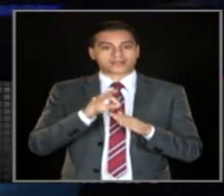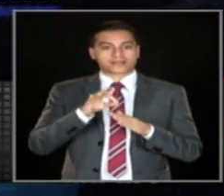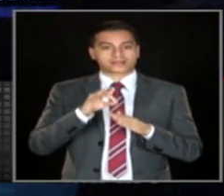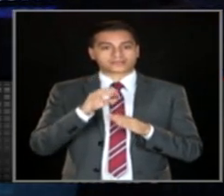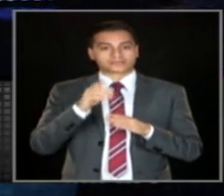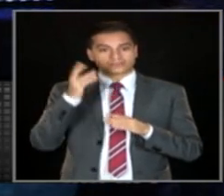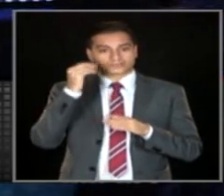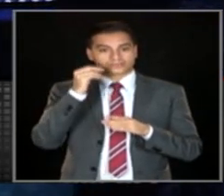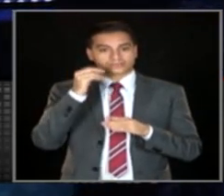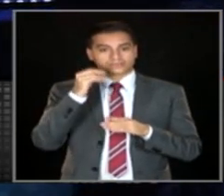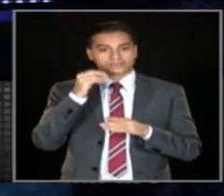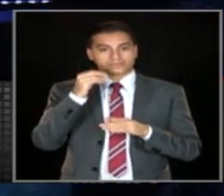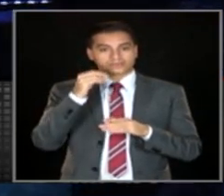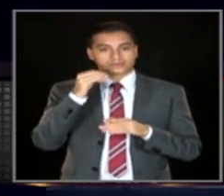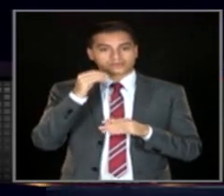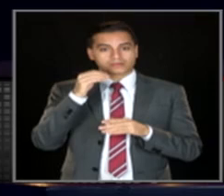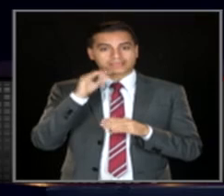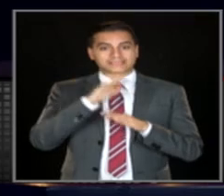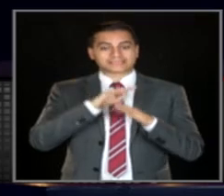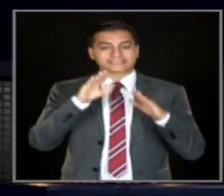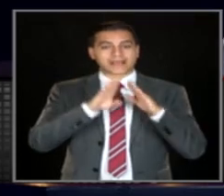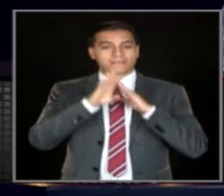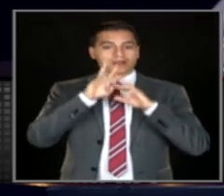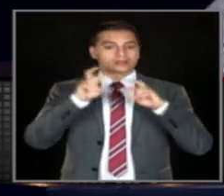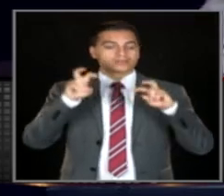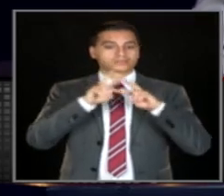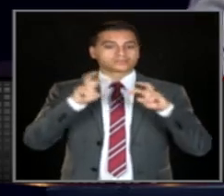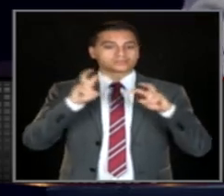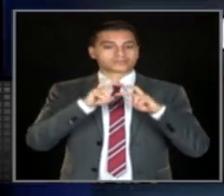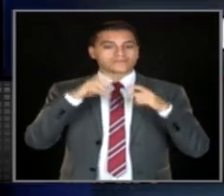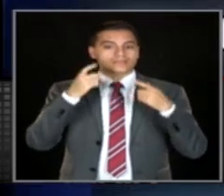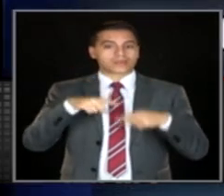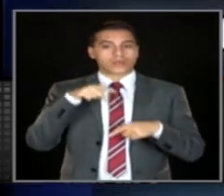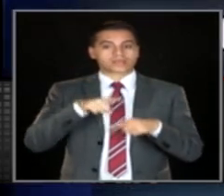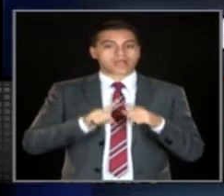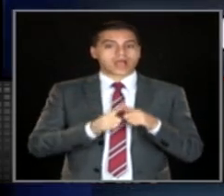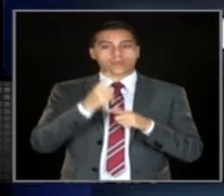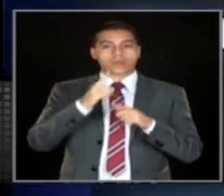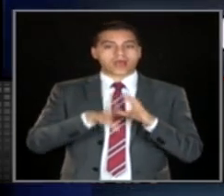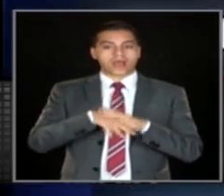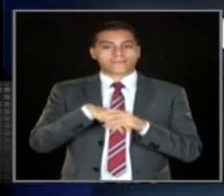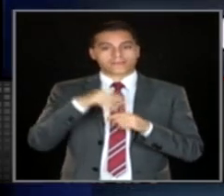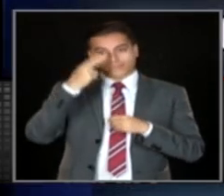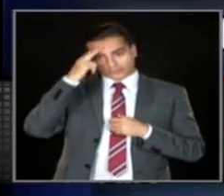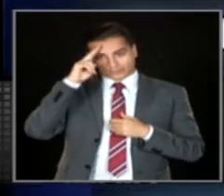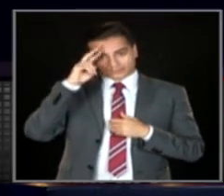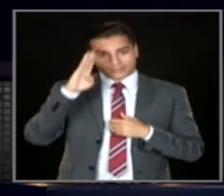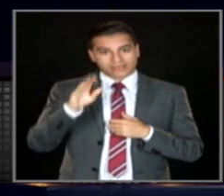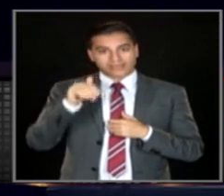لدراسة المصادر السماوية من الدولة دي. رفعت إجابتك.